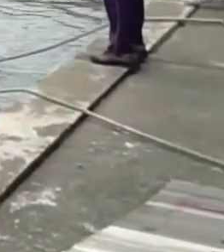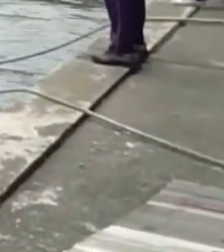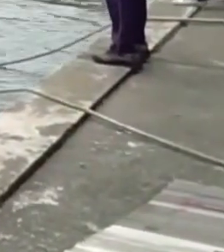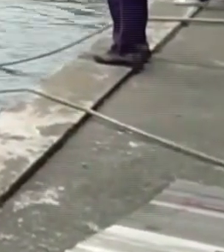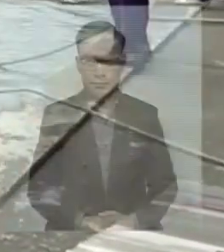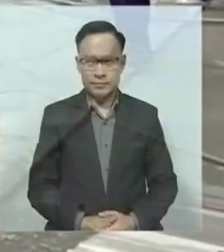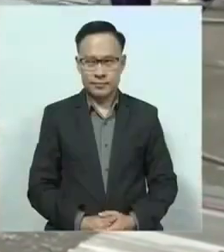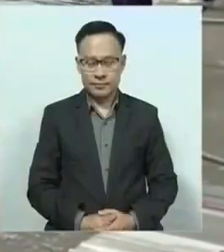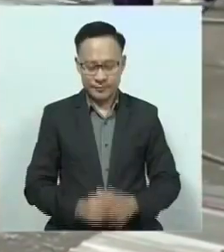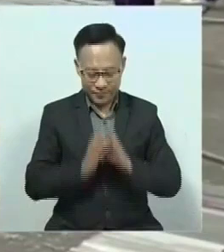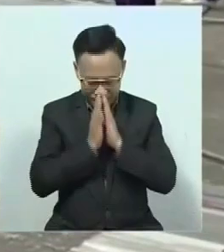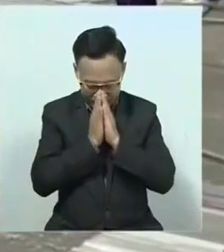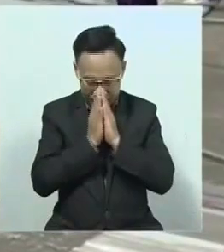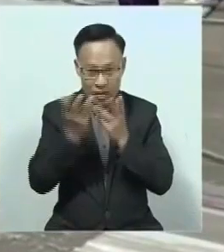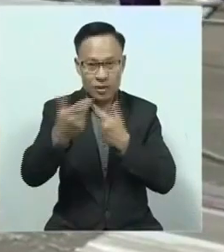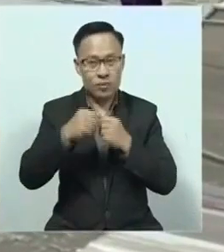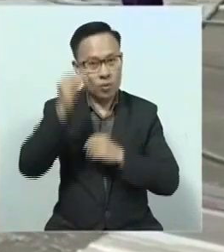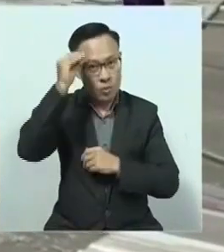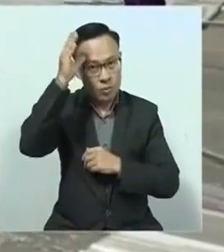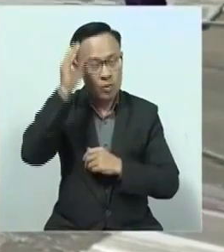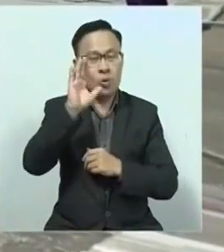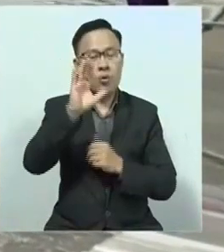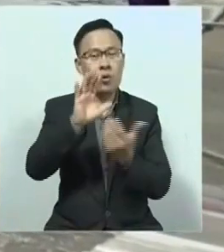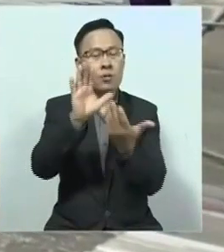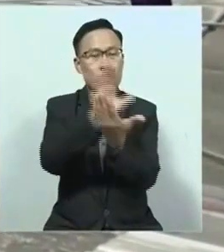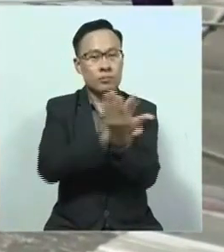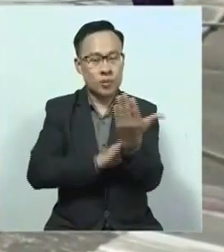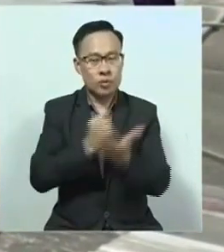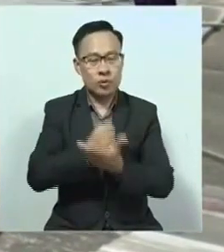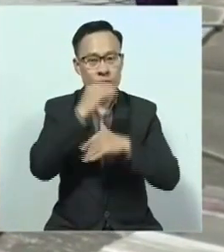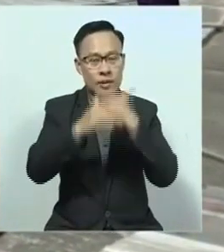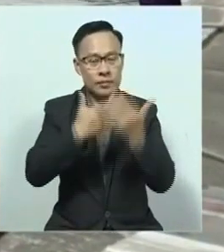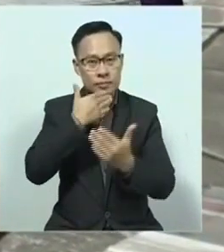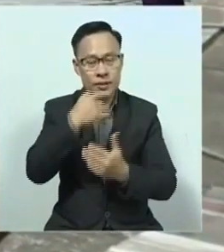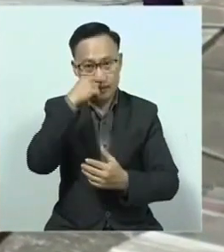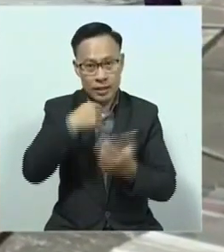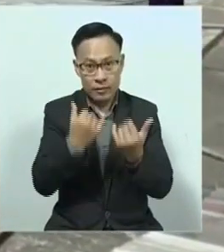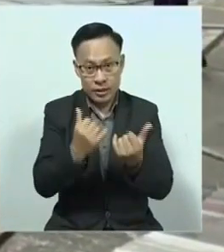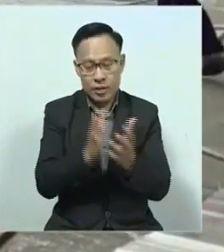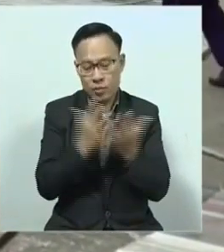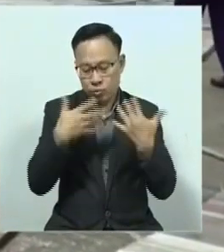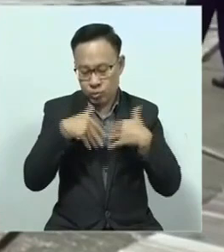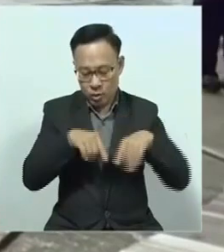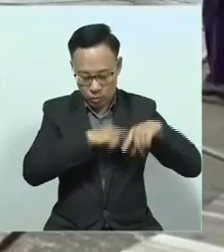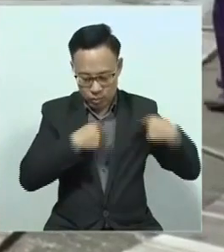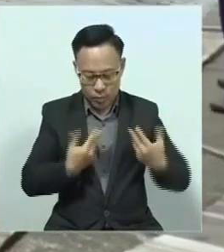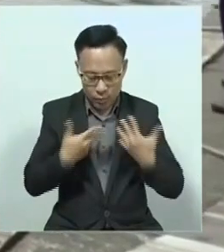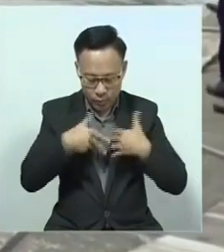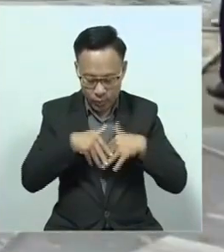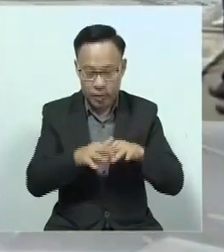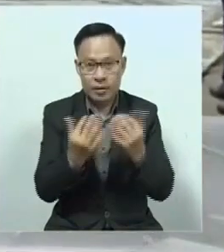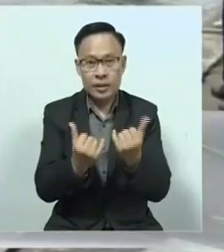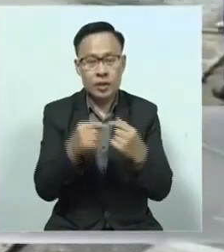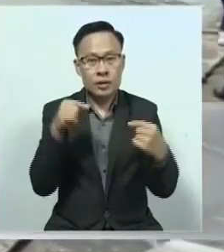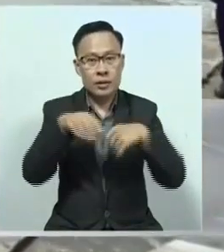ีค่ะคุณผู้ชมคะขอต้อนรับเข้าสู่รายการศาสตร์พระราชาสู่การพัฒนาอย่างยั่งยืนล้อมรวมดวงใจราษฎรในช่วงเวลามหามงคล